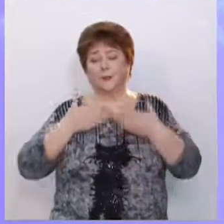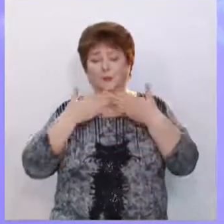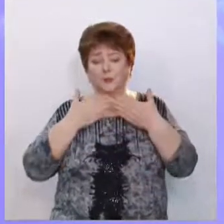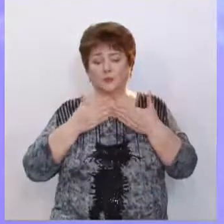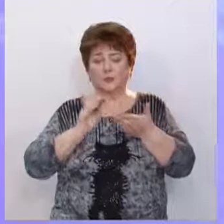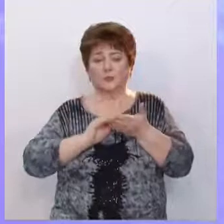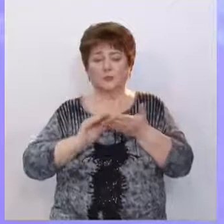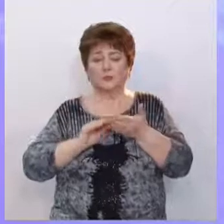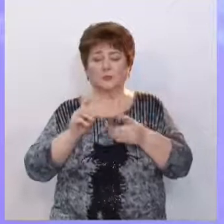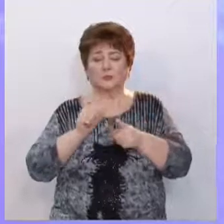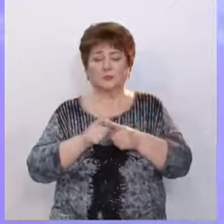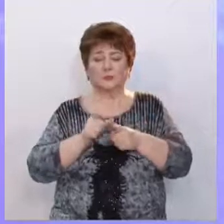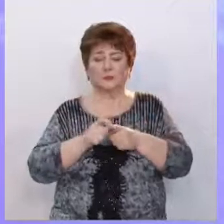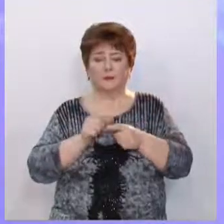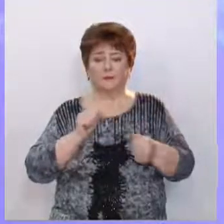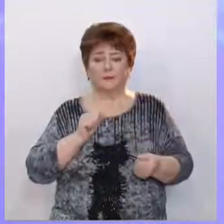Прочитайте написанные слова.